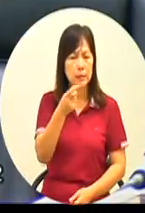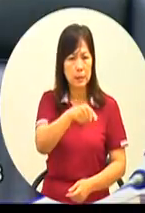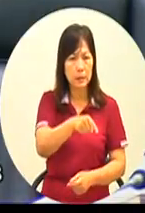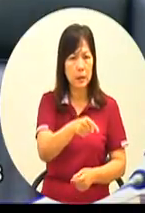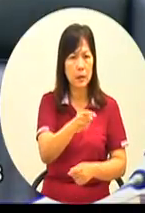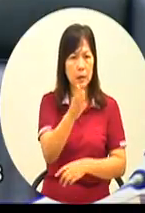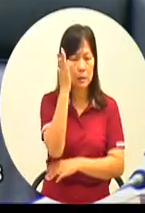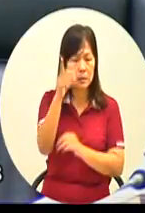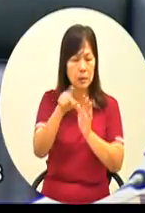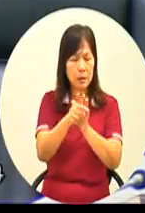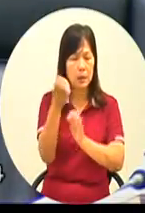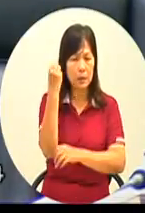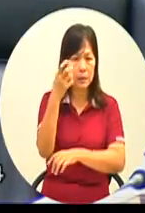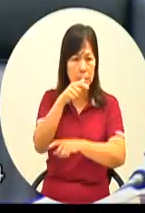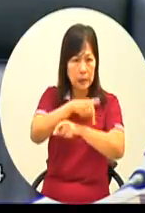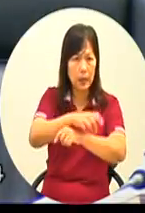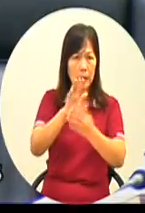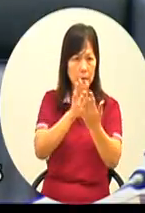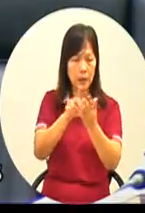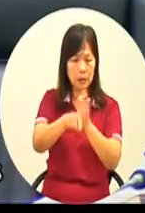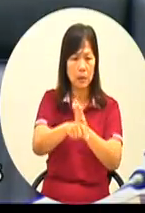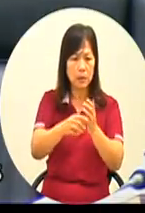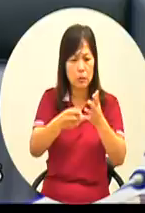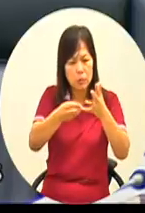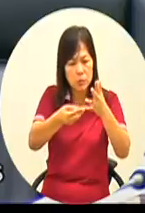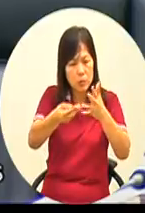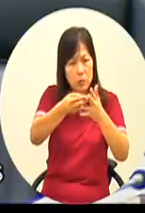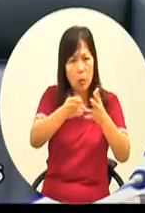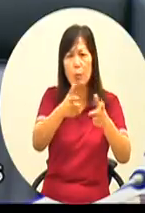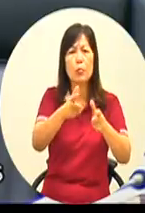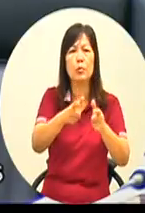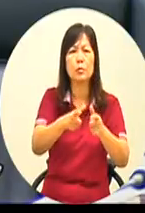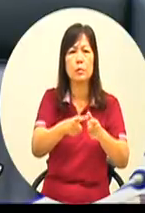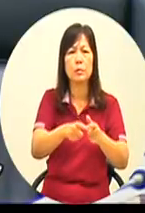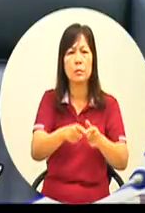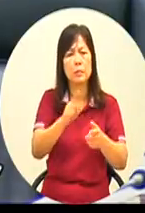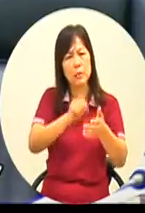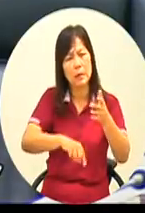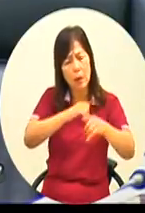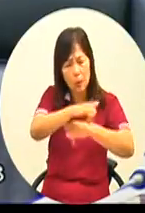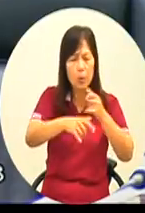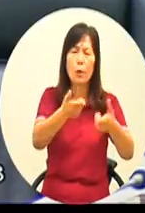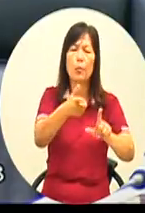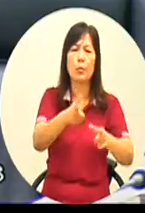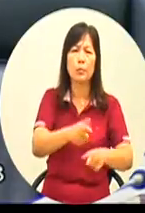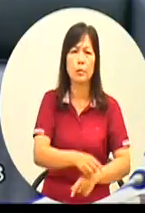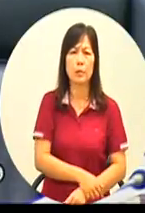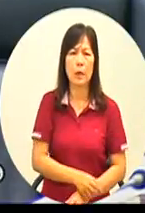不会只是在这样的一个层次，哈。我觉得新南向政策里很重要，我们